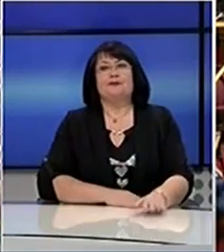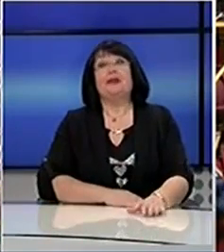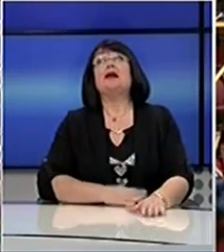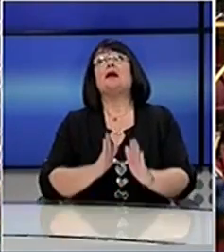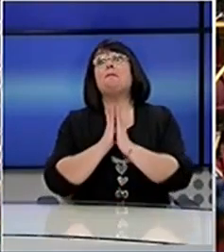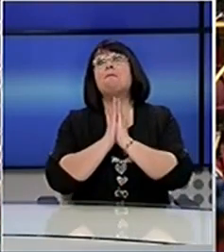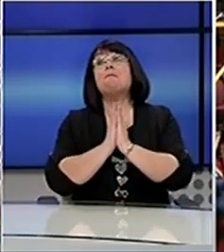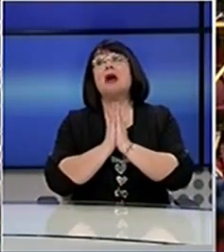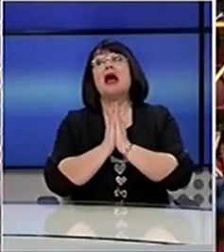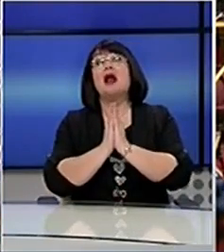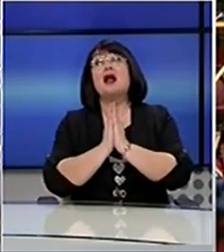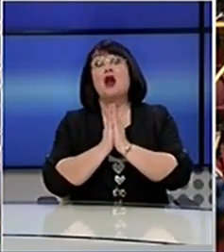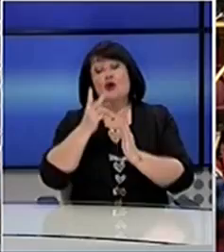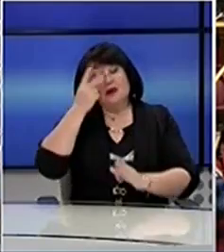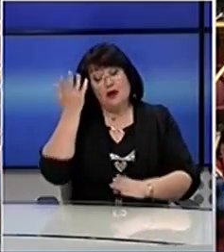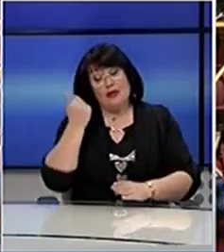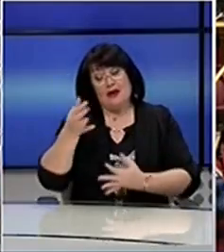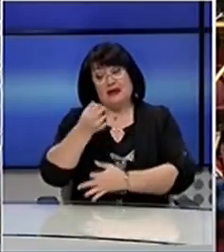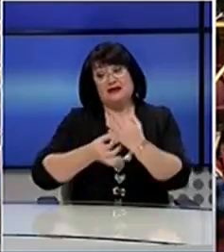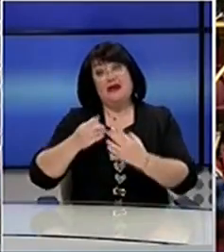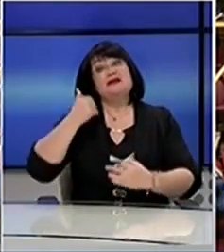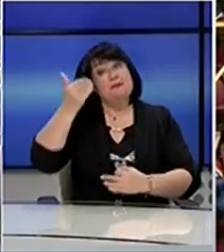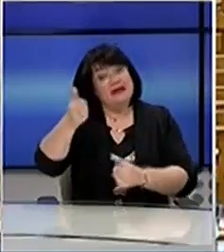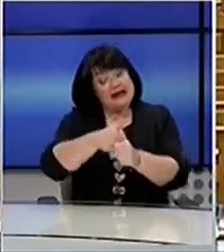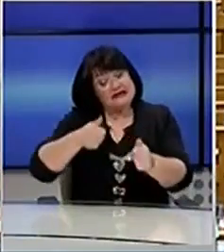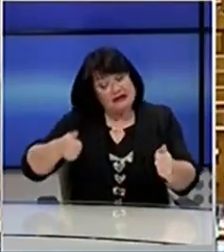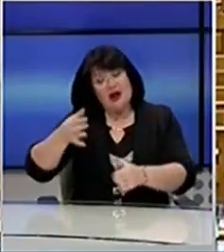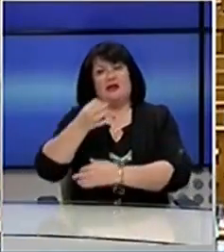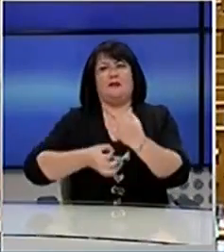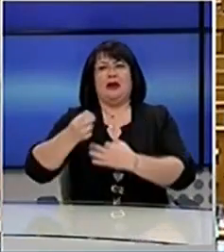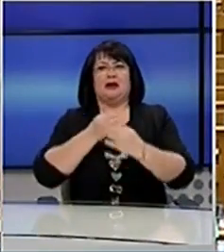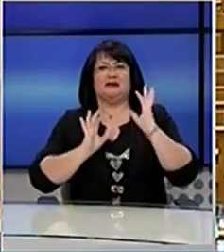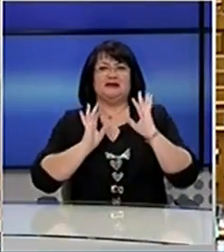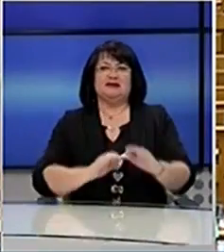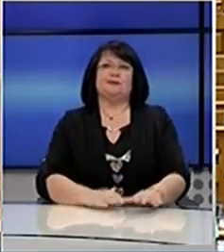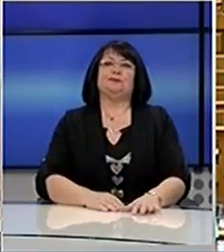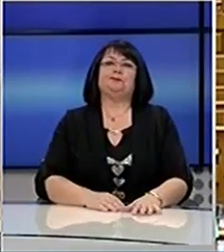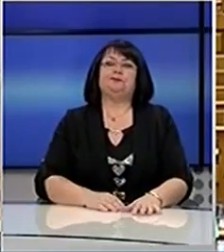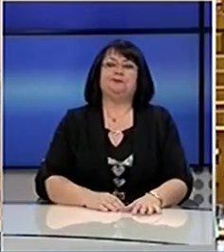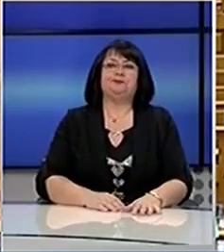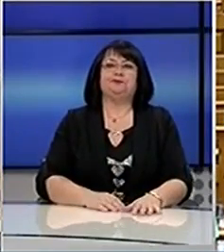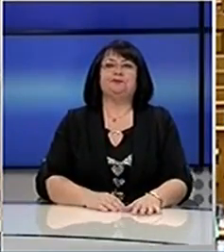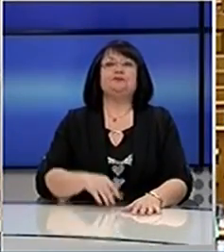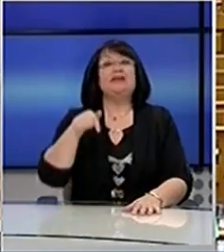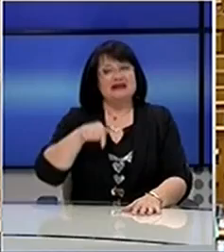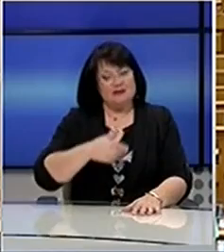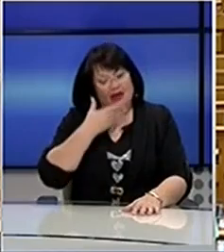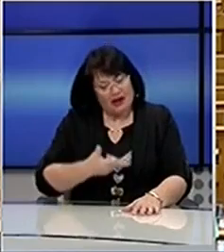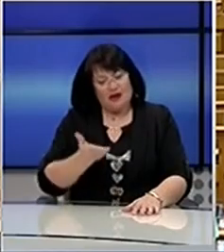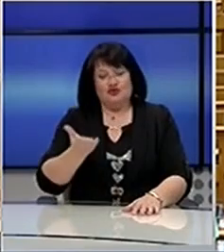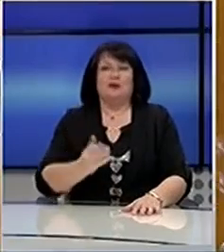Κύριε Κουτσούμπα, δεν έχετε το λόγο. Κύριε Γενικέ, δεν έχετε το λόγο. Σήμερα πάντως, και θα